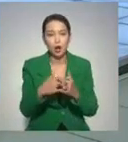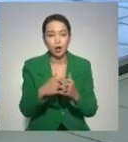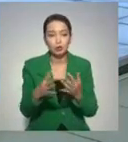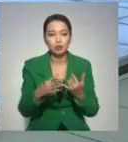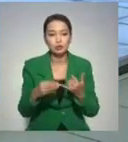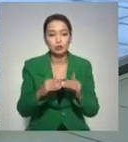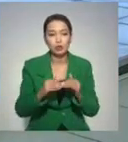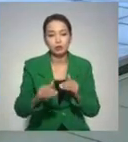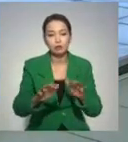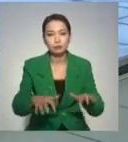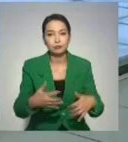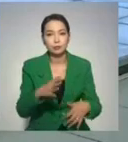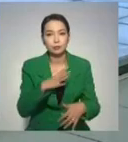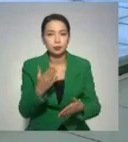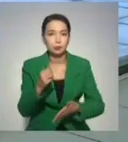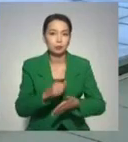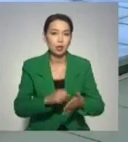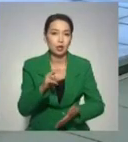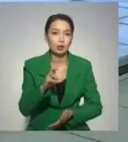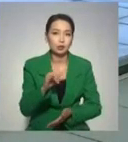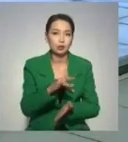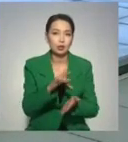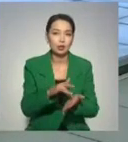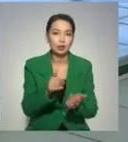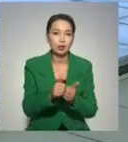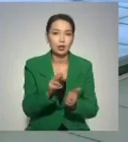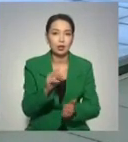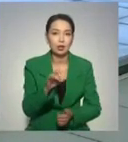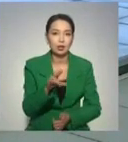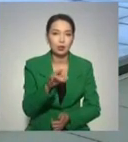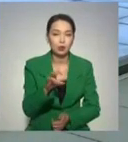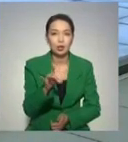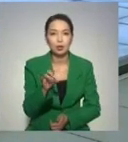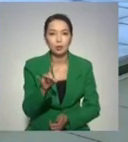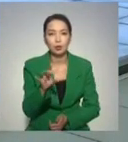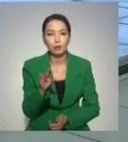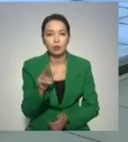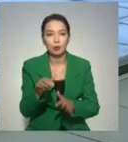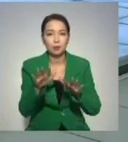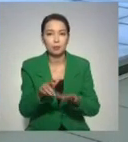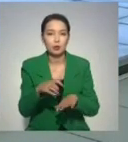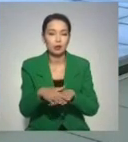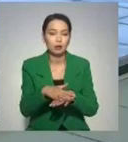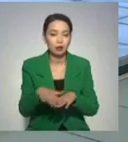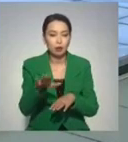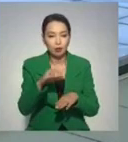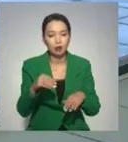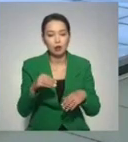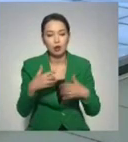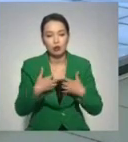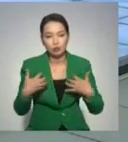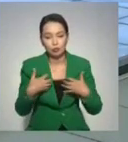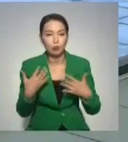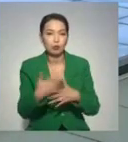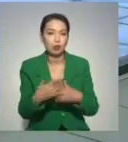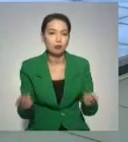қойған. Салдарынан Ақсу қаласына қарасты Қаракөл және Ребровка елді мекендерінің тұрғындары төрт түлігін жаятын жер таппай отыр. Мәселенің